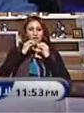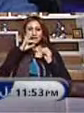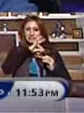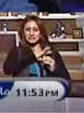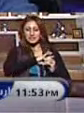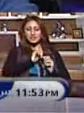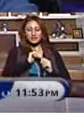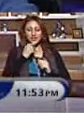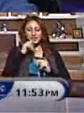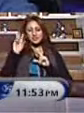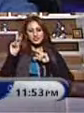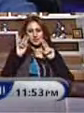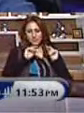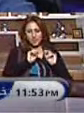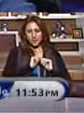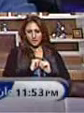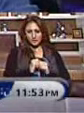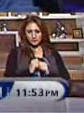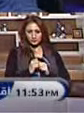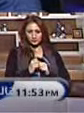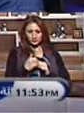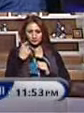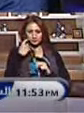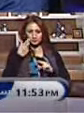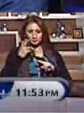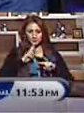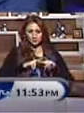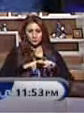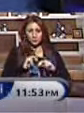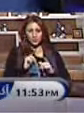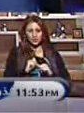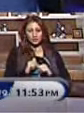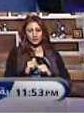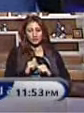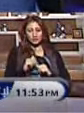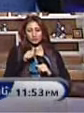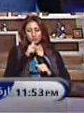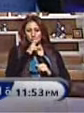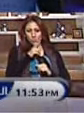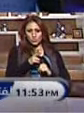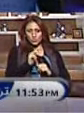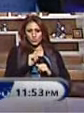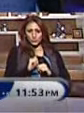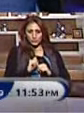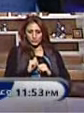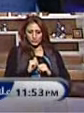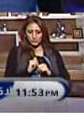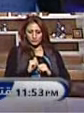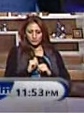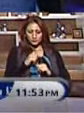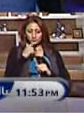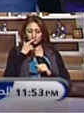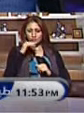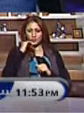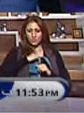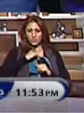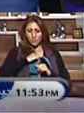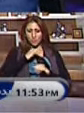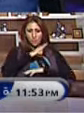وللمسلمين وجه اخر ا تور عمر يبدو ان احنا عندنا شح